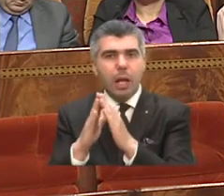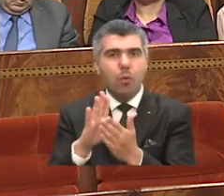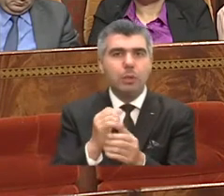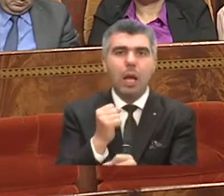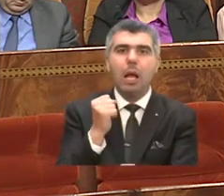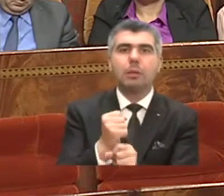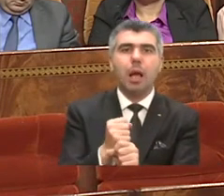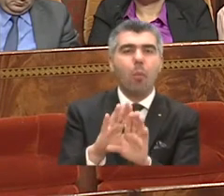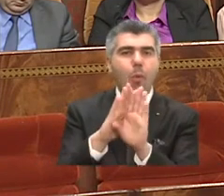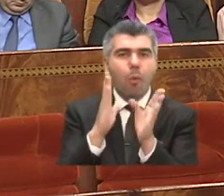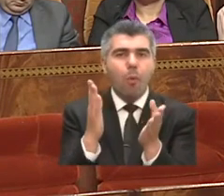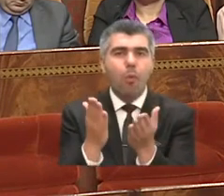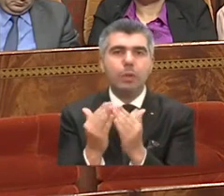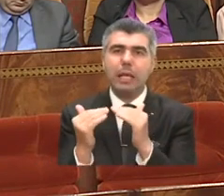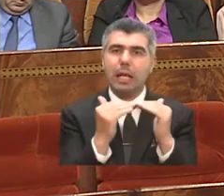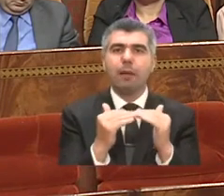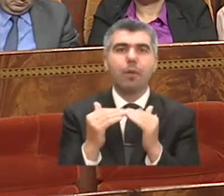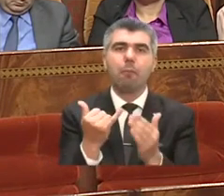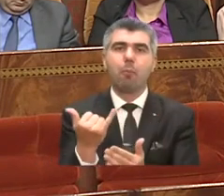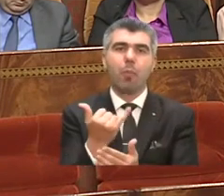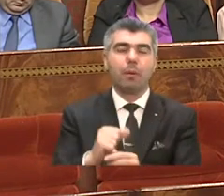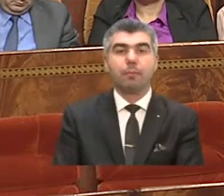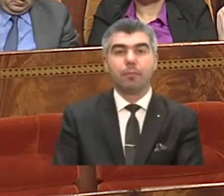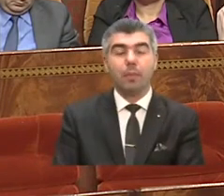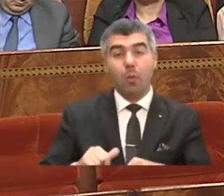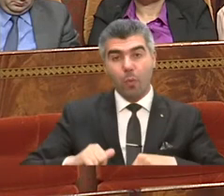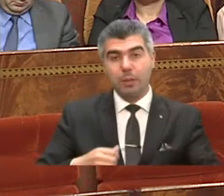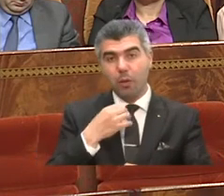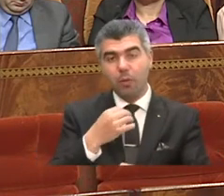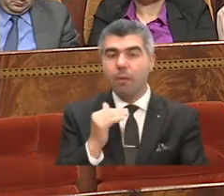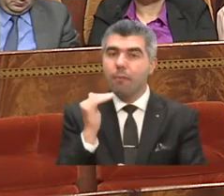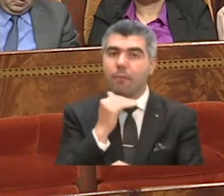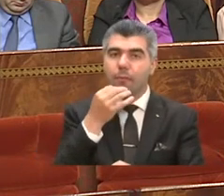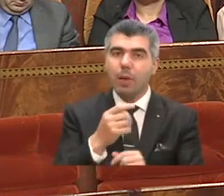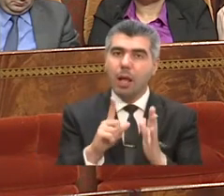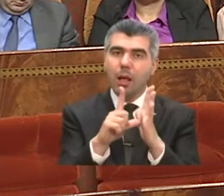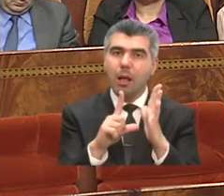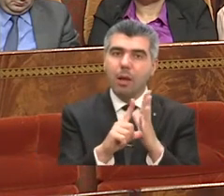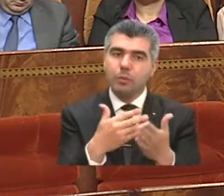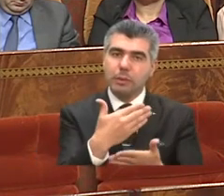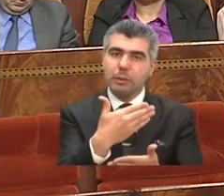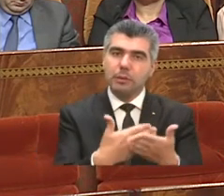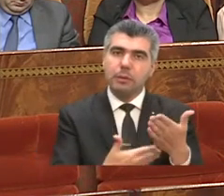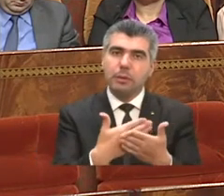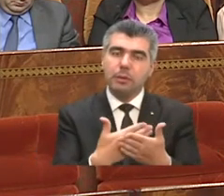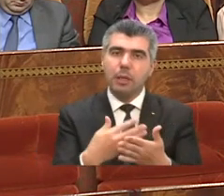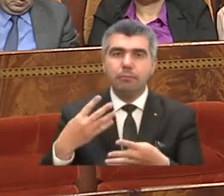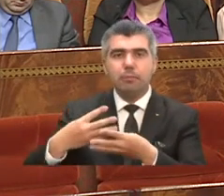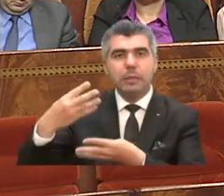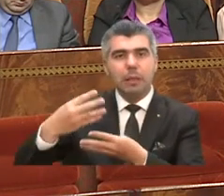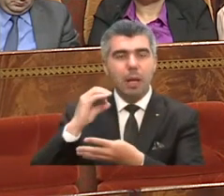الشغل، كل هذه القطاعات هي مهمه. لذلك كنطالبكم سيد الوزير تسريع بتنزيل قوانين تنظيميه لقانون الفنان من